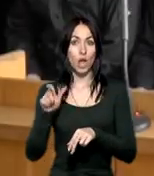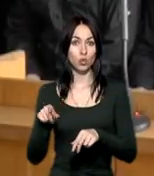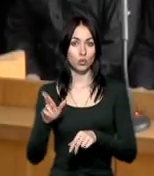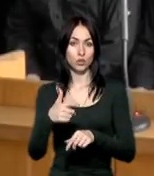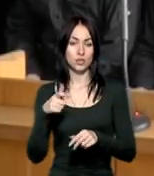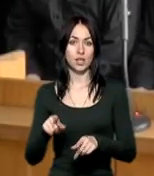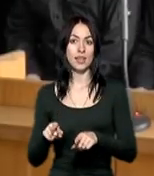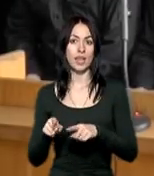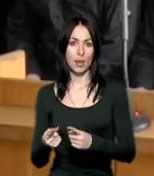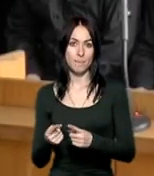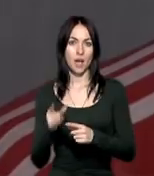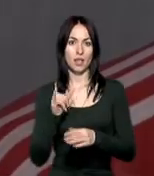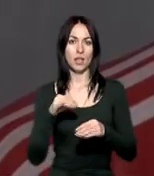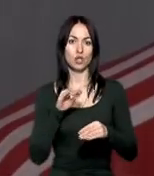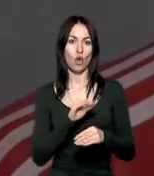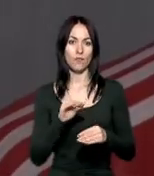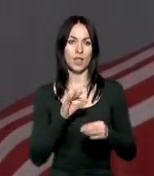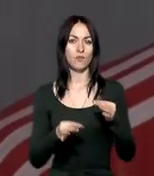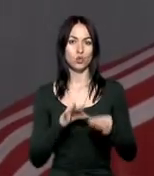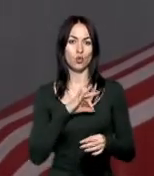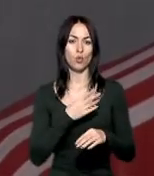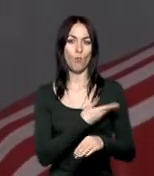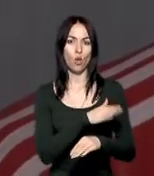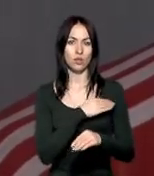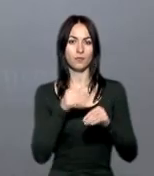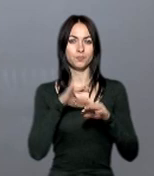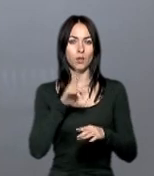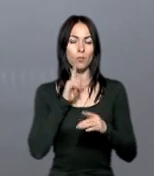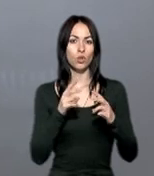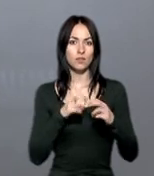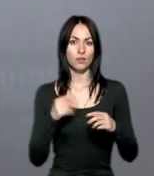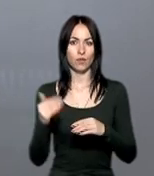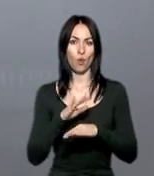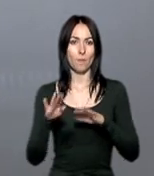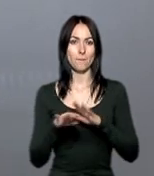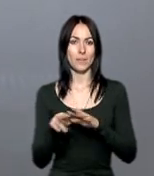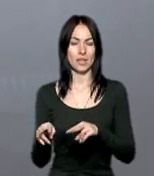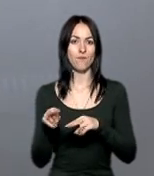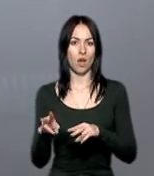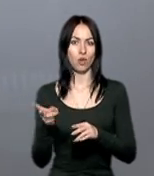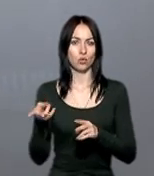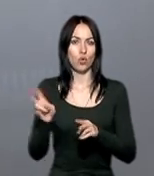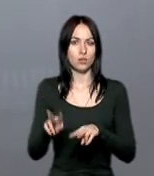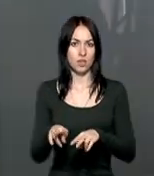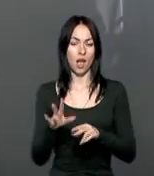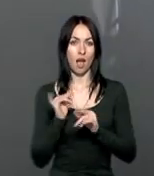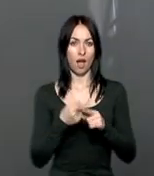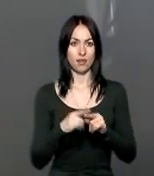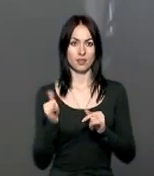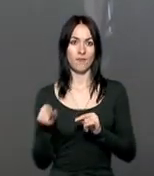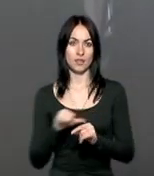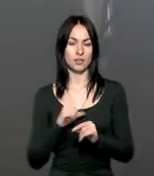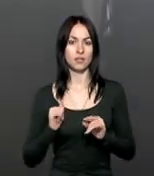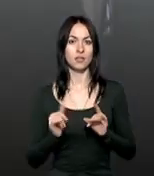суд Полтави вирішив, на час слідства правоохоронець перебуватиме під вартою. Ось пояснення самого Бондарця. У суді. Під час